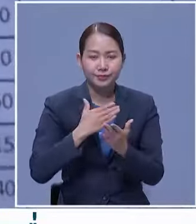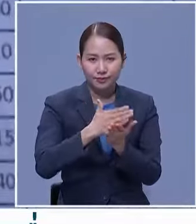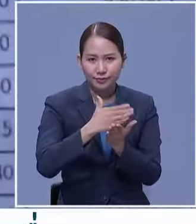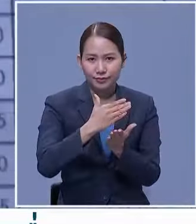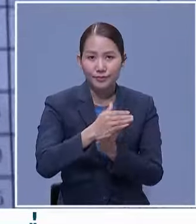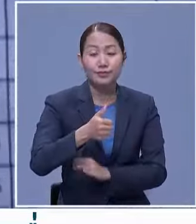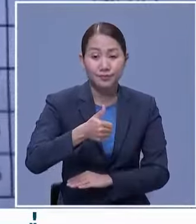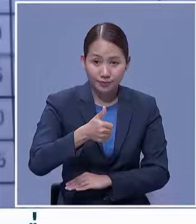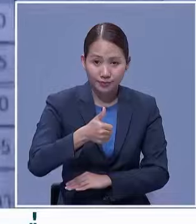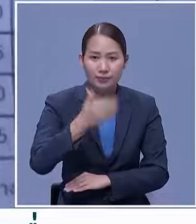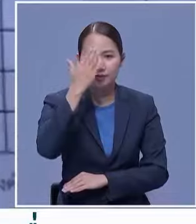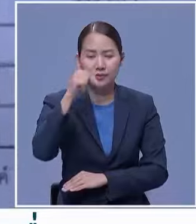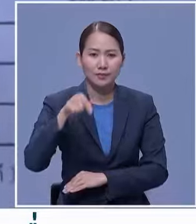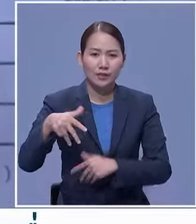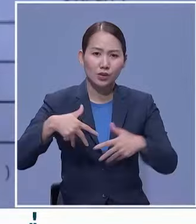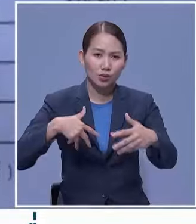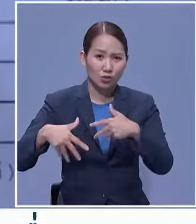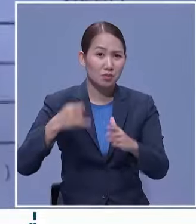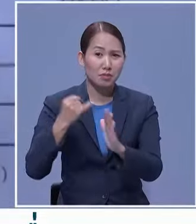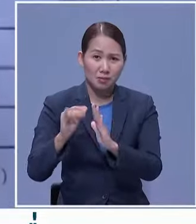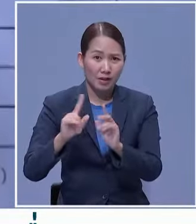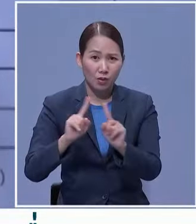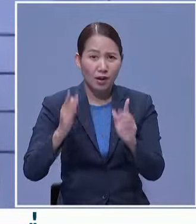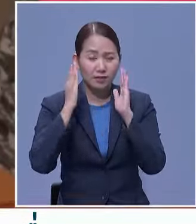้ ทั้งที่ไม่ได้ทำผิดอะไรเลยค่ะ